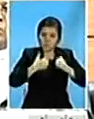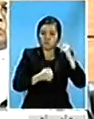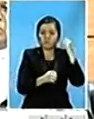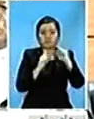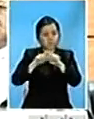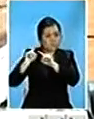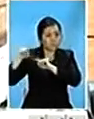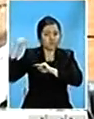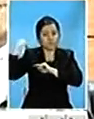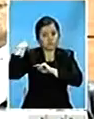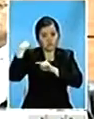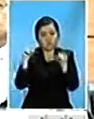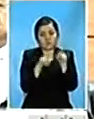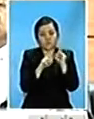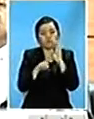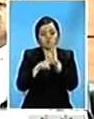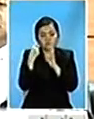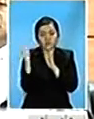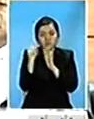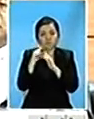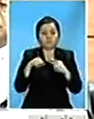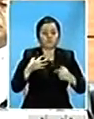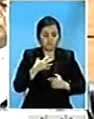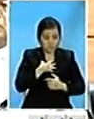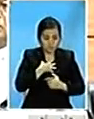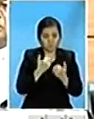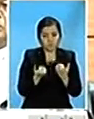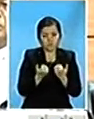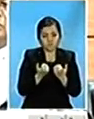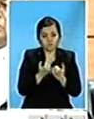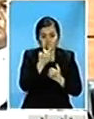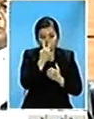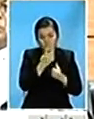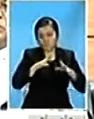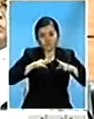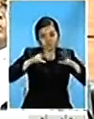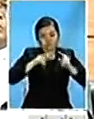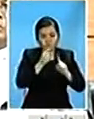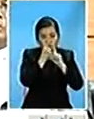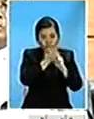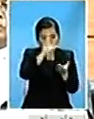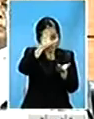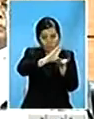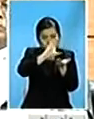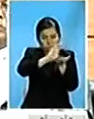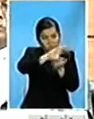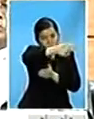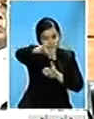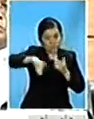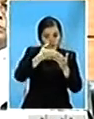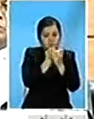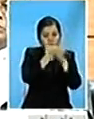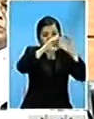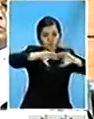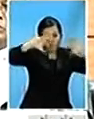นี่คือสาเหตุนะครับที่พวกผมไม่สามารถที่จะเห็นด้วยกับวงเงินงบประมาณโดยรวมที่รัฐบาลจั